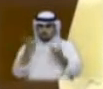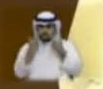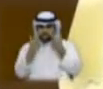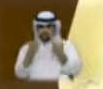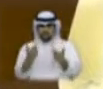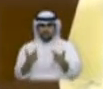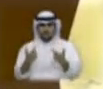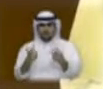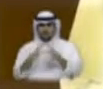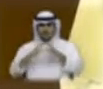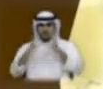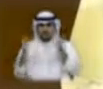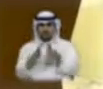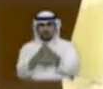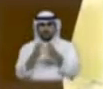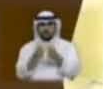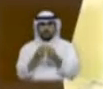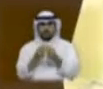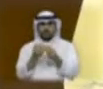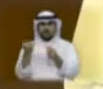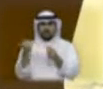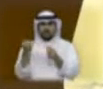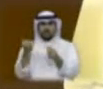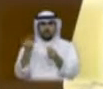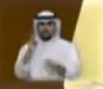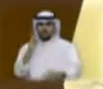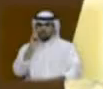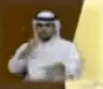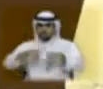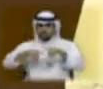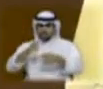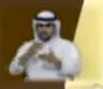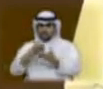بدقة، وذلك لتفادي أي تداعيات سلبية